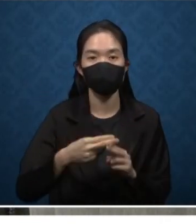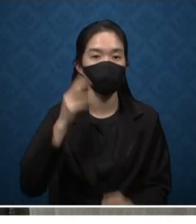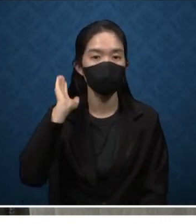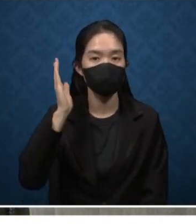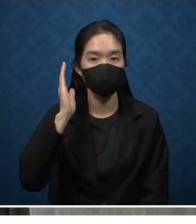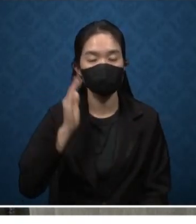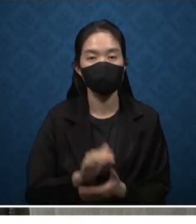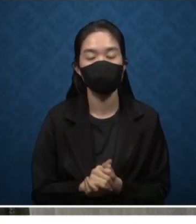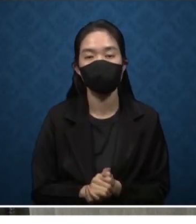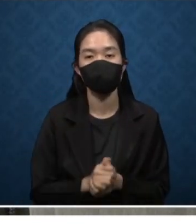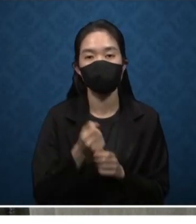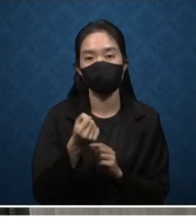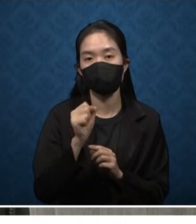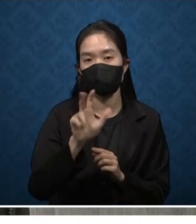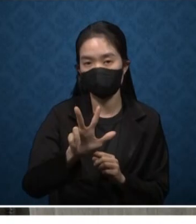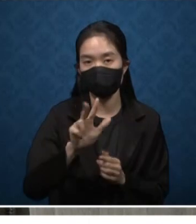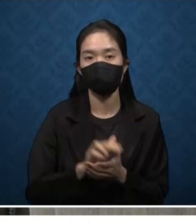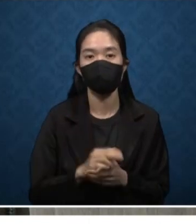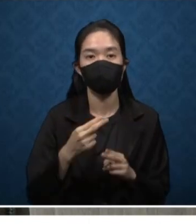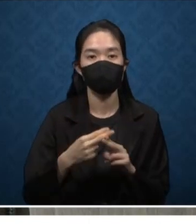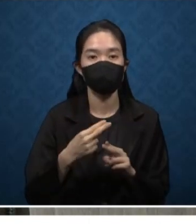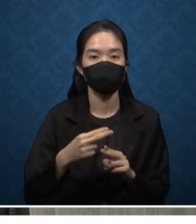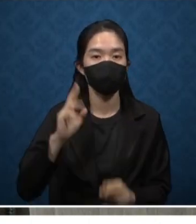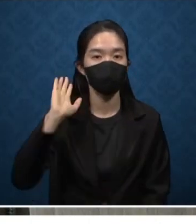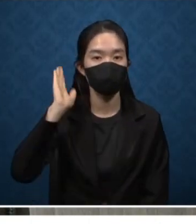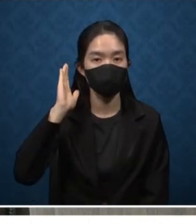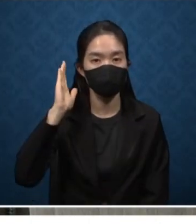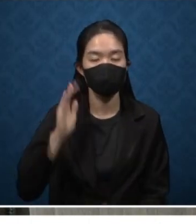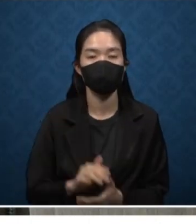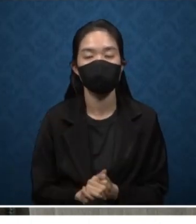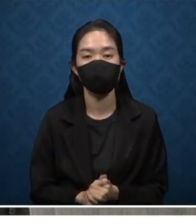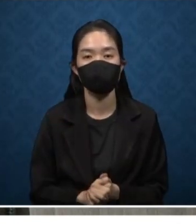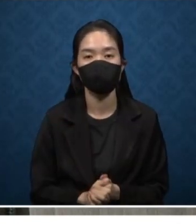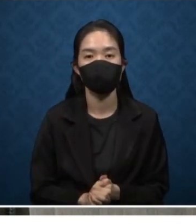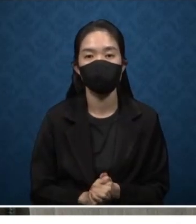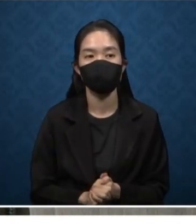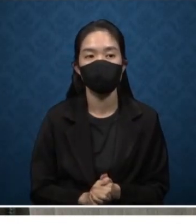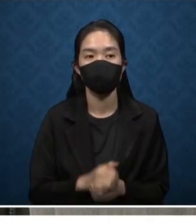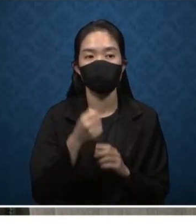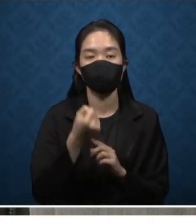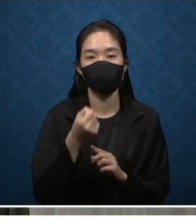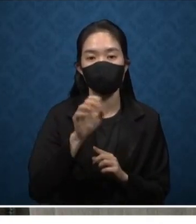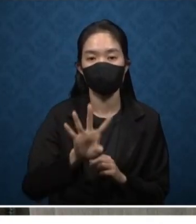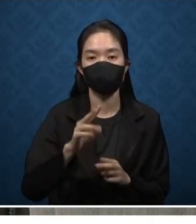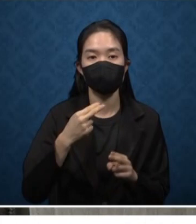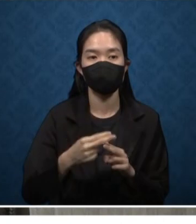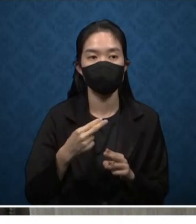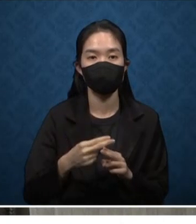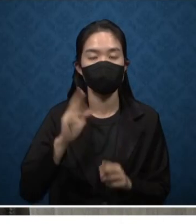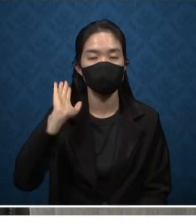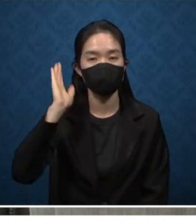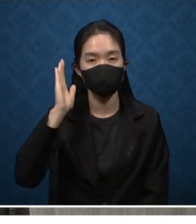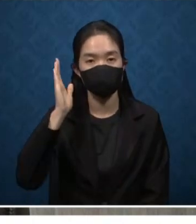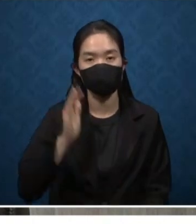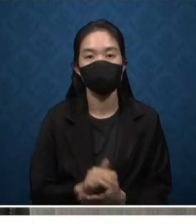อกเลิศรัตน์รัตนวณิช13ว่าที่ร้อยตรีวงสยามเพ็งพาณิชพักดี14นายสมเด็จ